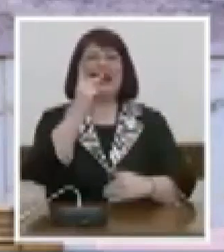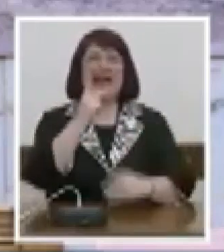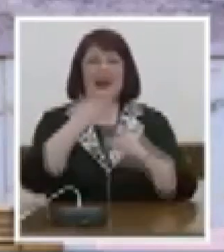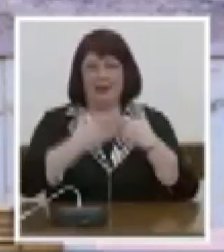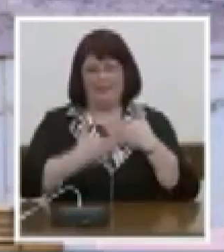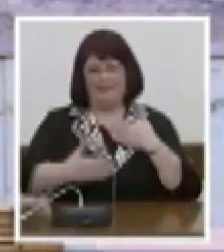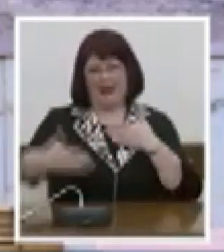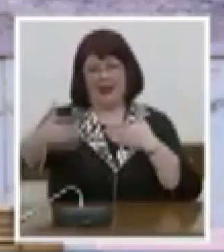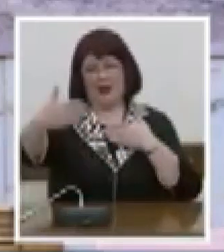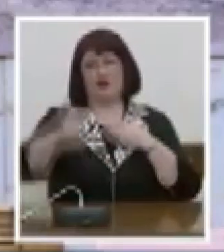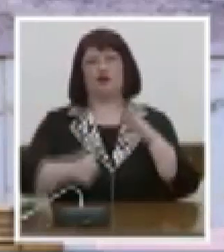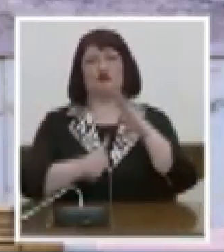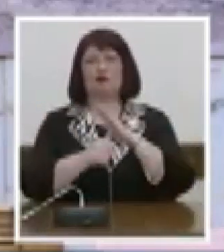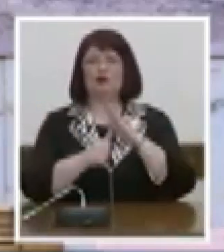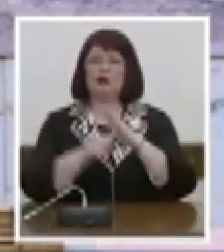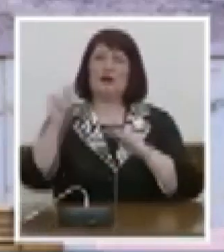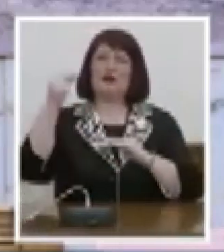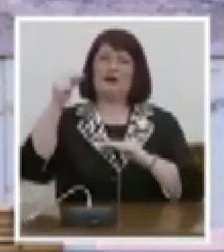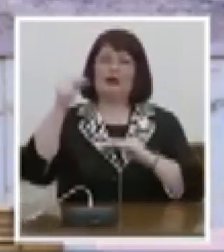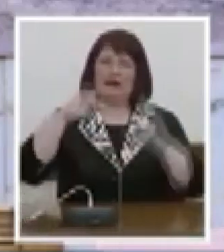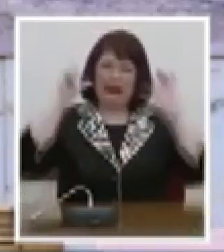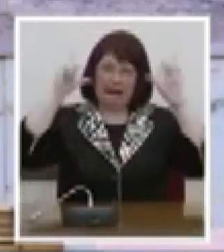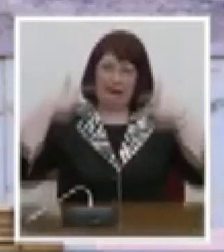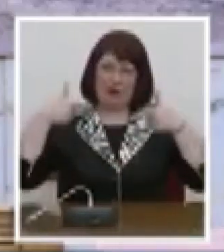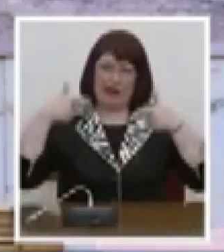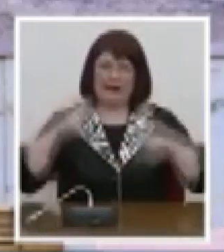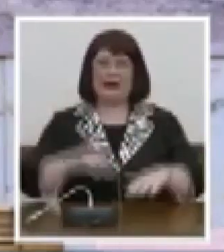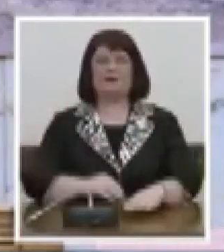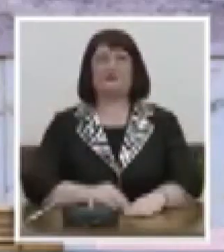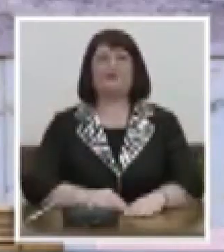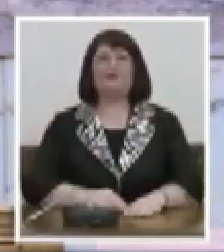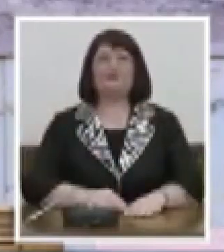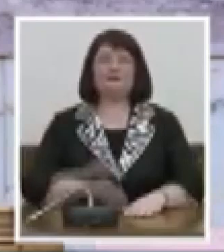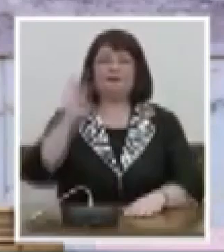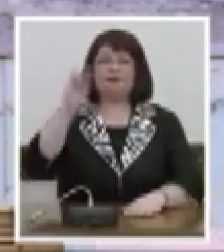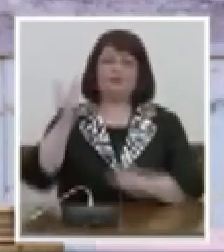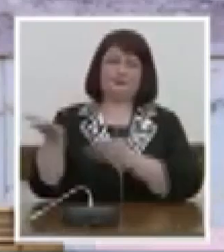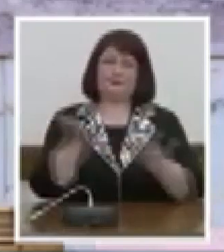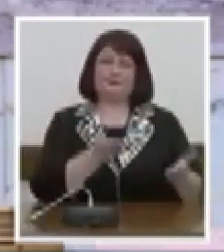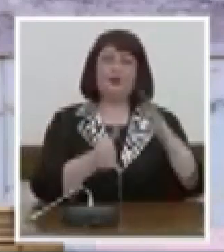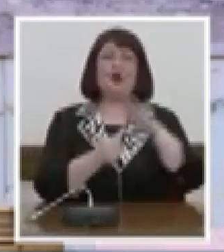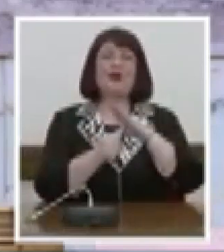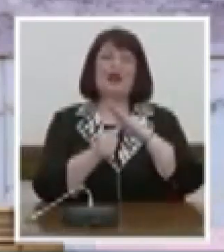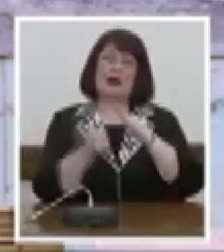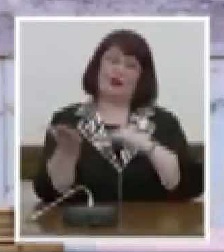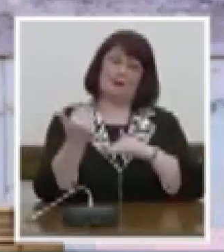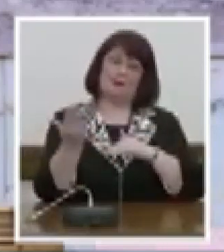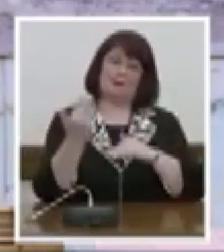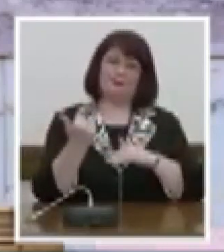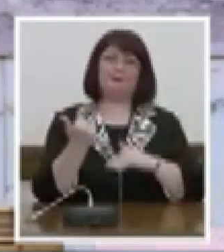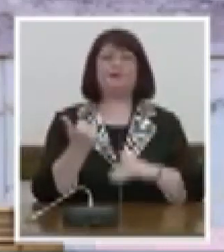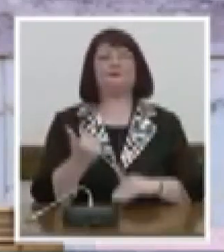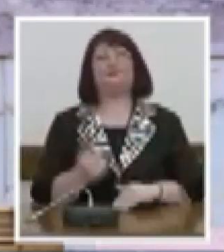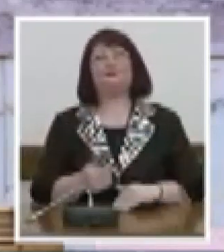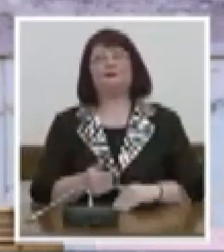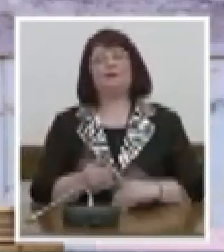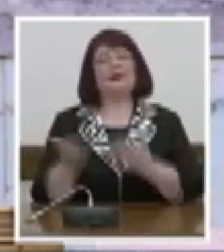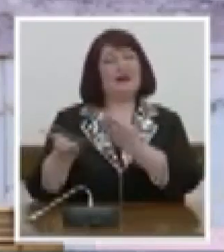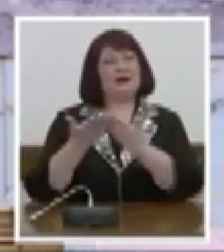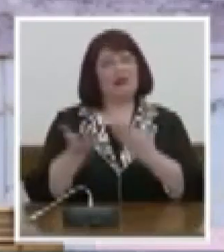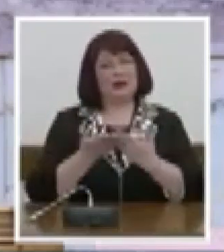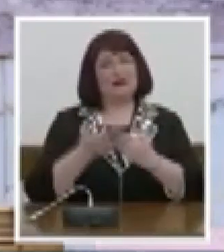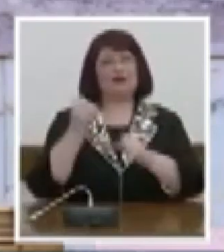Προεδρευομένης Κοινοβουλευτικής Δημοκρατίας. Καλούνται στο Προεδρείο για την επικούρηση του έργου του